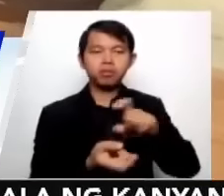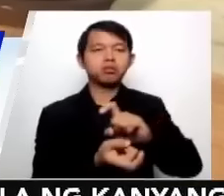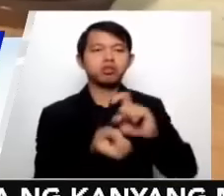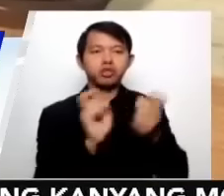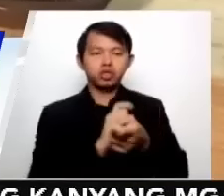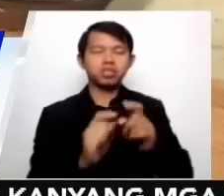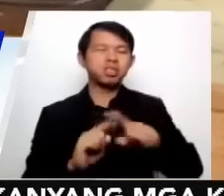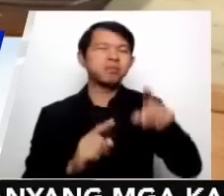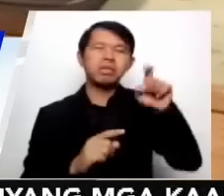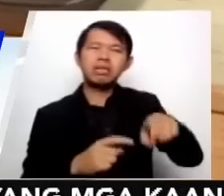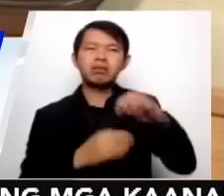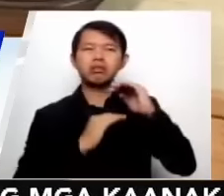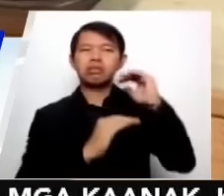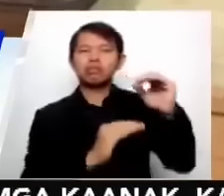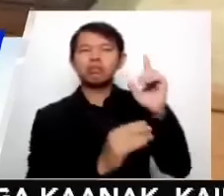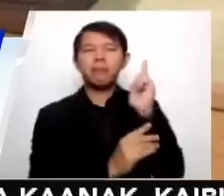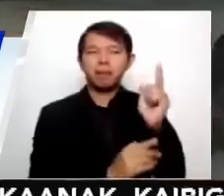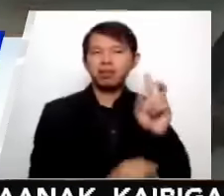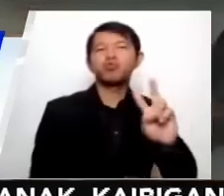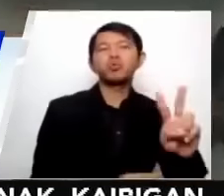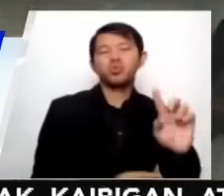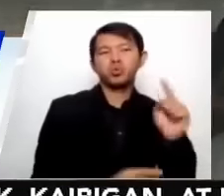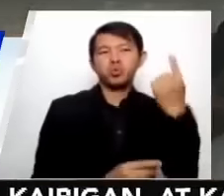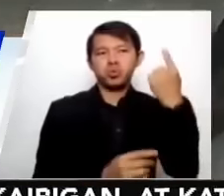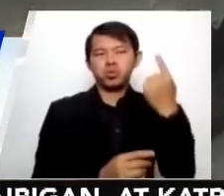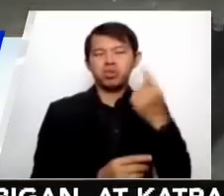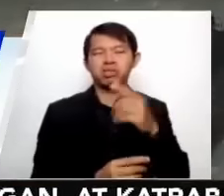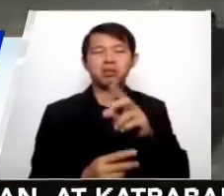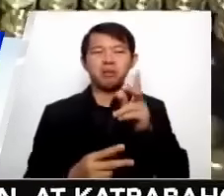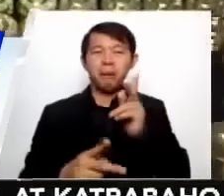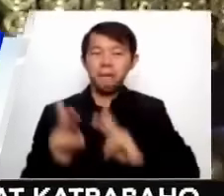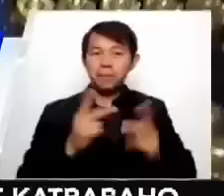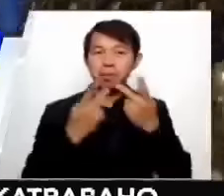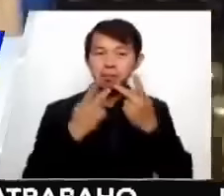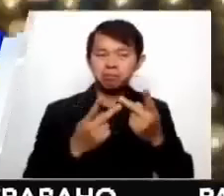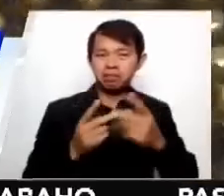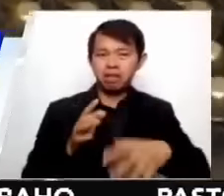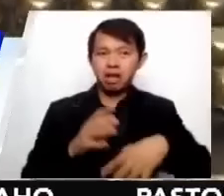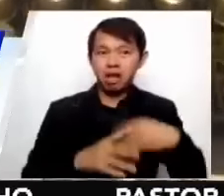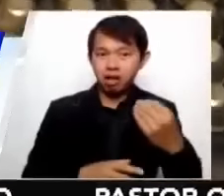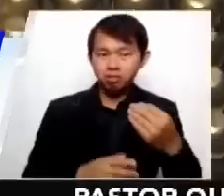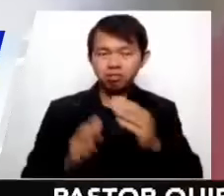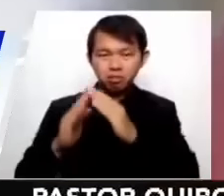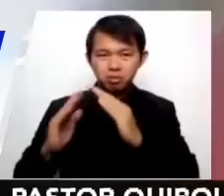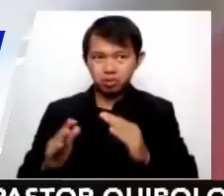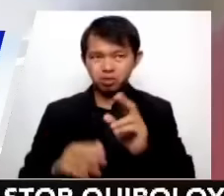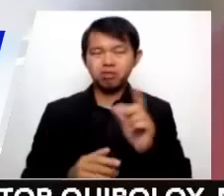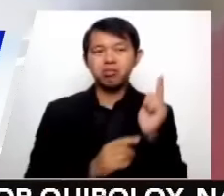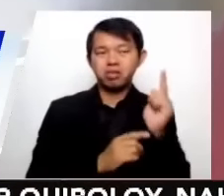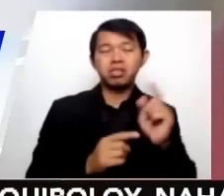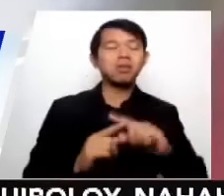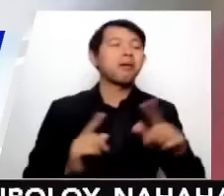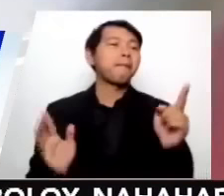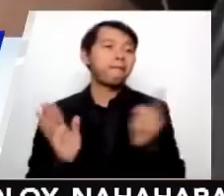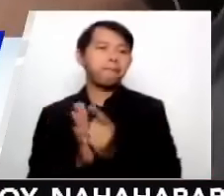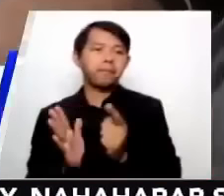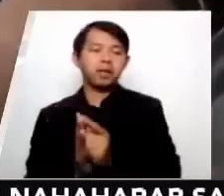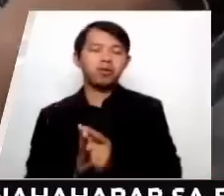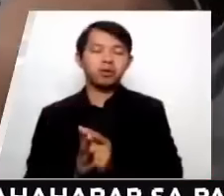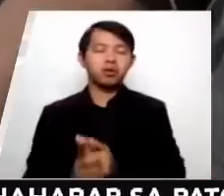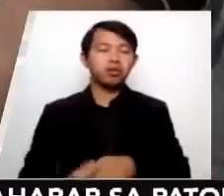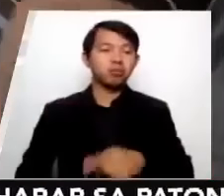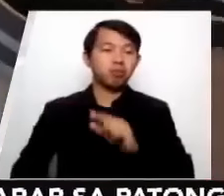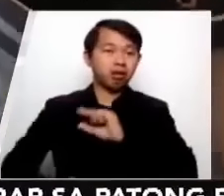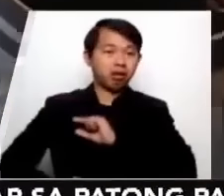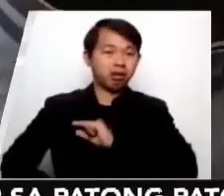sibilyan, huwag payagan ang mga sibilyan na ilabas ang baril sa bahay at ipagbawal ang pag-aarmas ng mga bodyguard ng mga politiko.